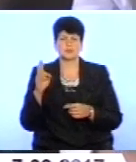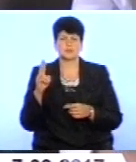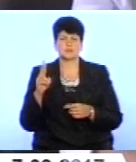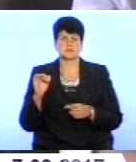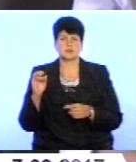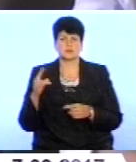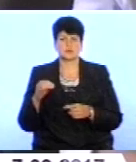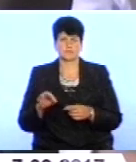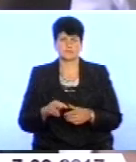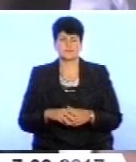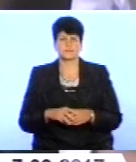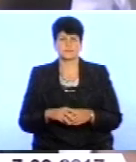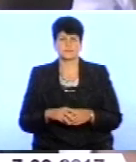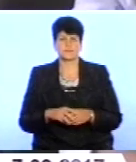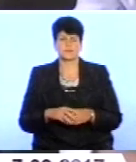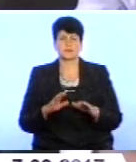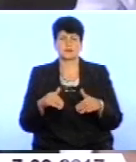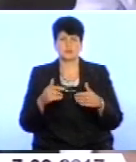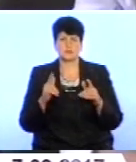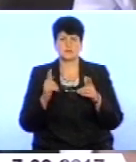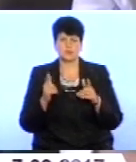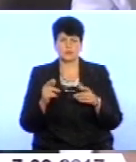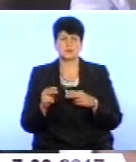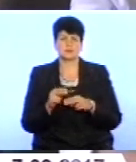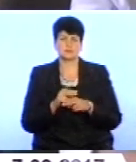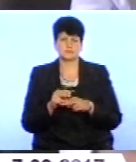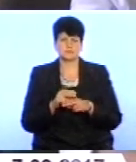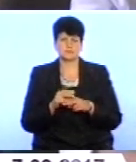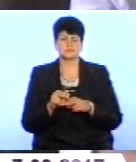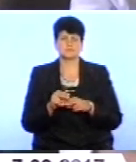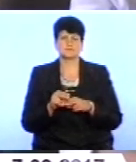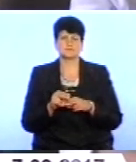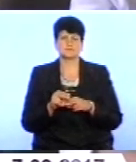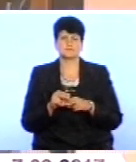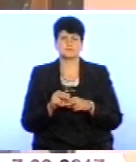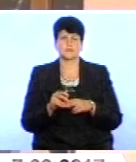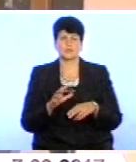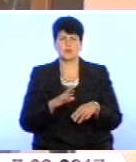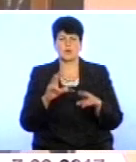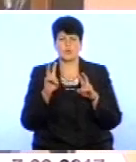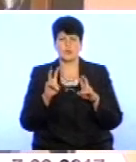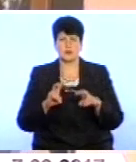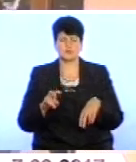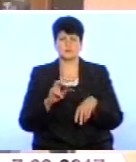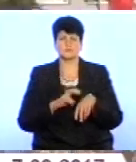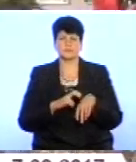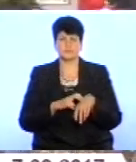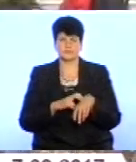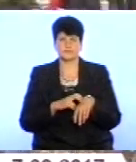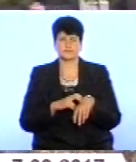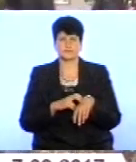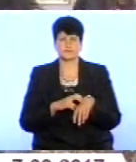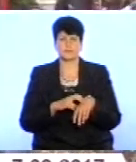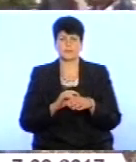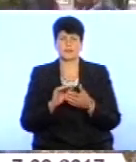і висловлюванням. Дала згоду добровільно на госпіталізацію і була оглянута комісією лікарів-психіатрів